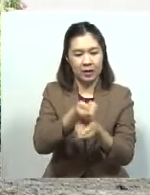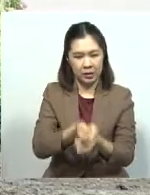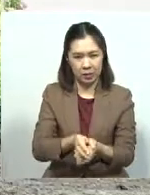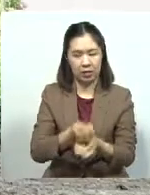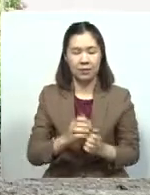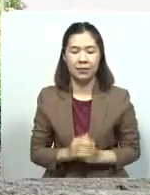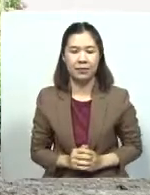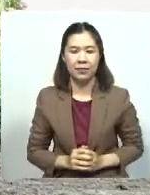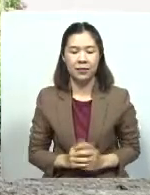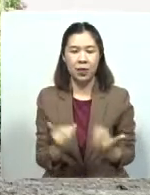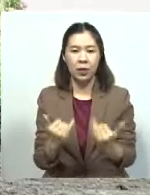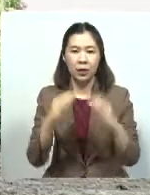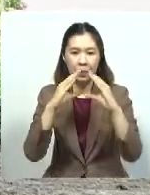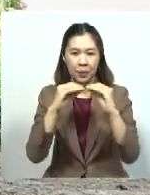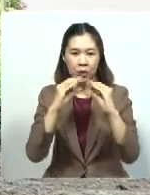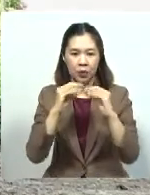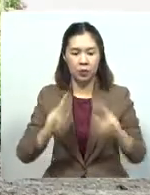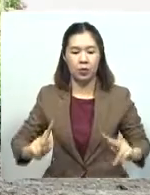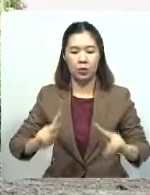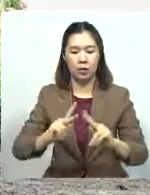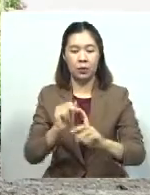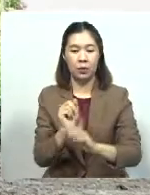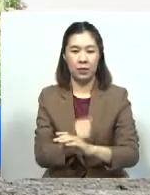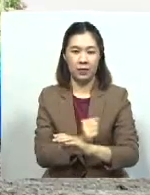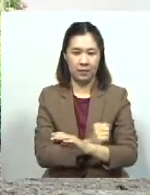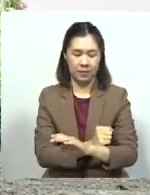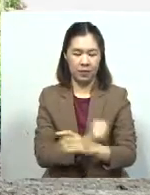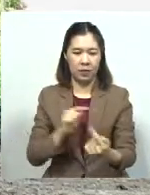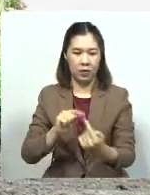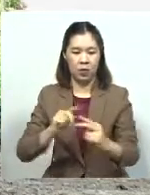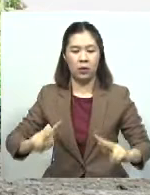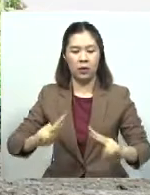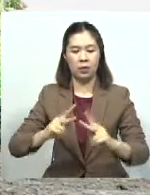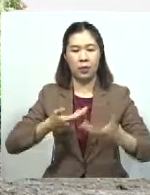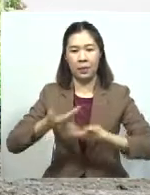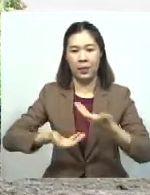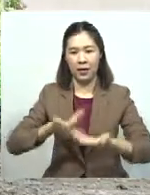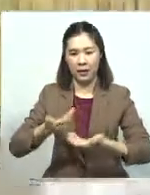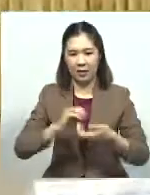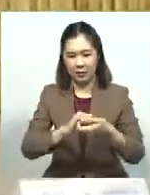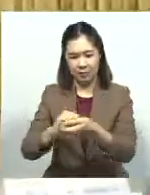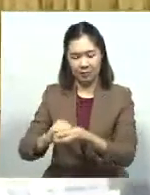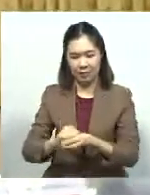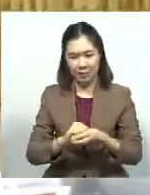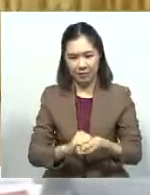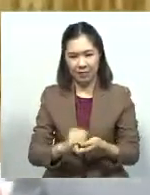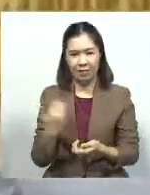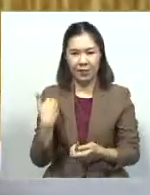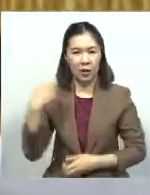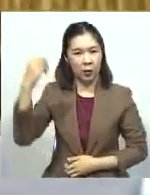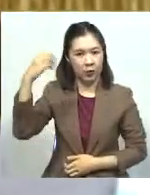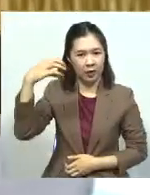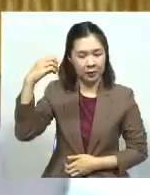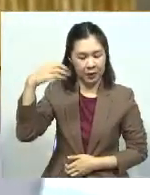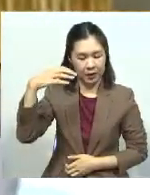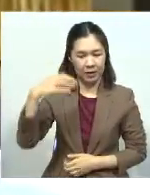คะซึ่งวันนี้มีการประชุมกันนะคะของทางกระทรวงพลังงานและทางกระทรวงพาณิชย์ร่วมกับหน่วยงานที่เกี่ยวข้องไม่ว่าจะเป็นการไฟฟ้าฝ่าย